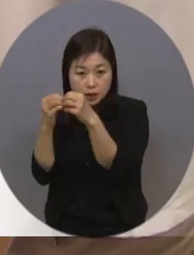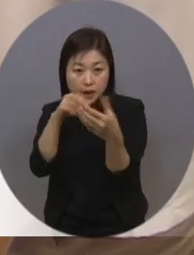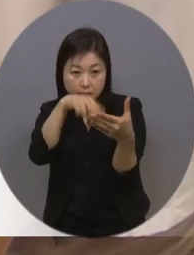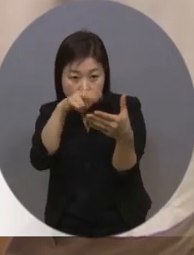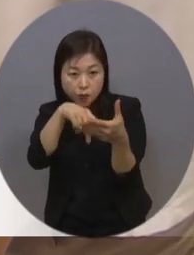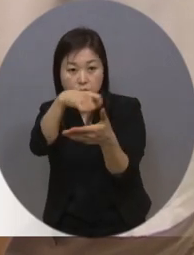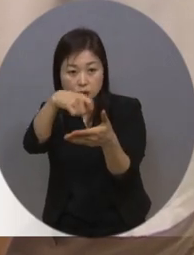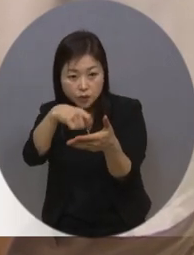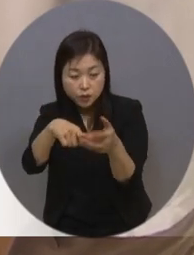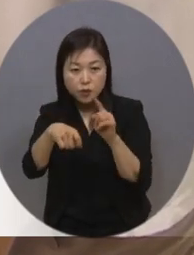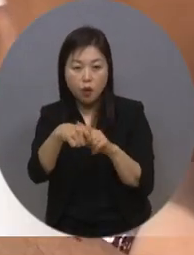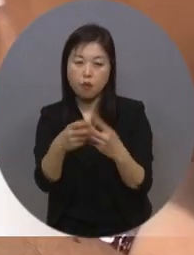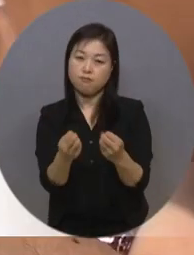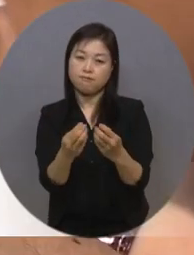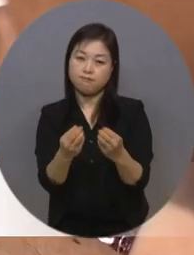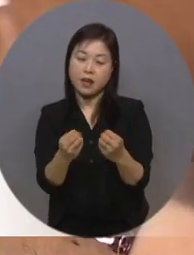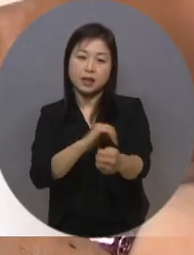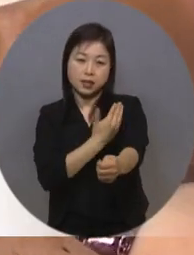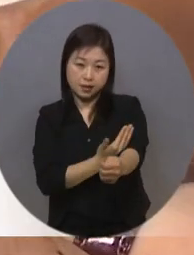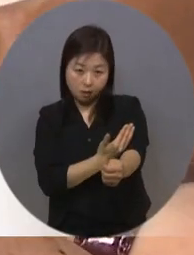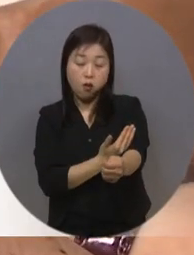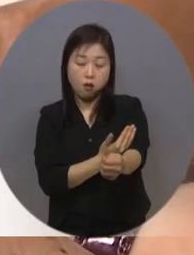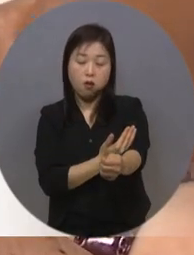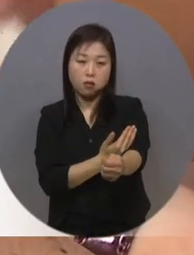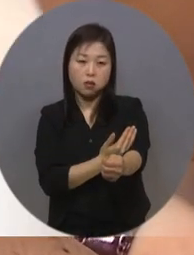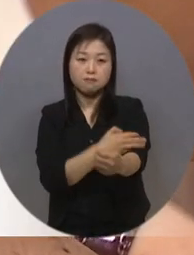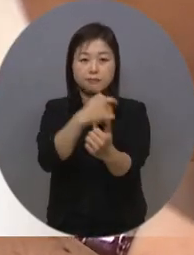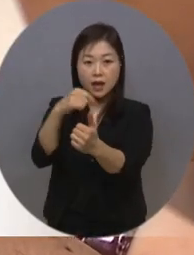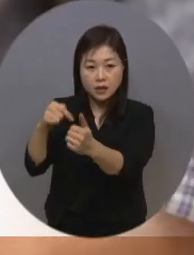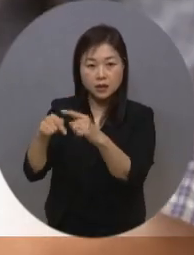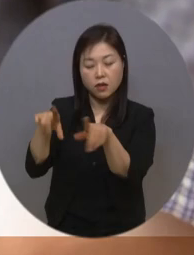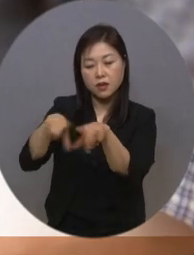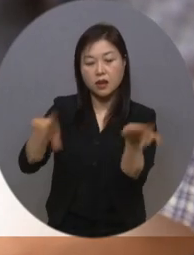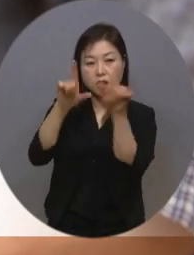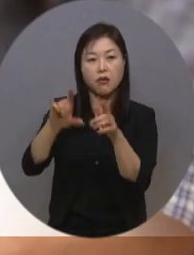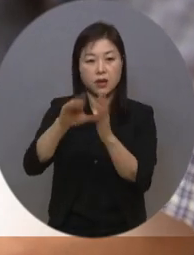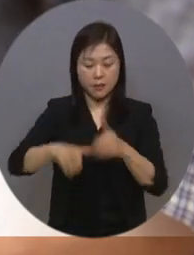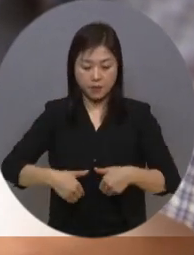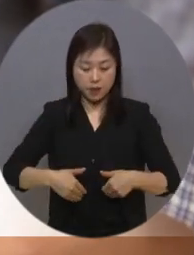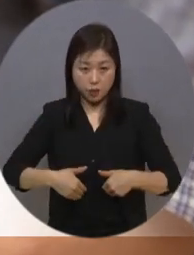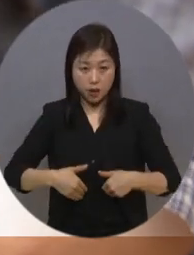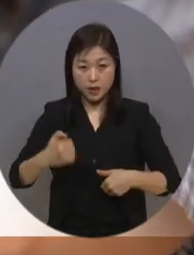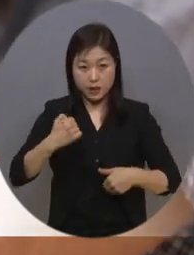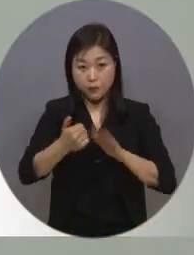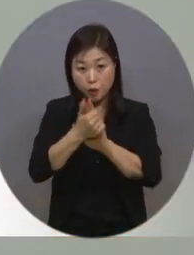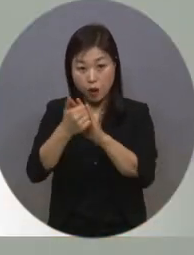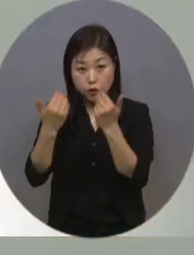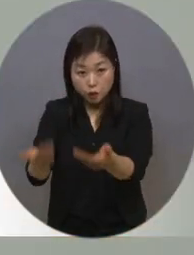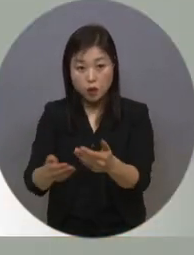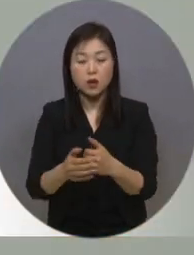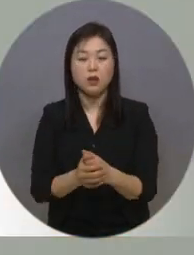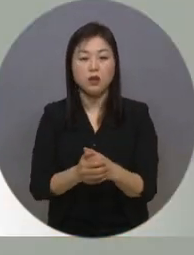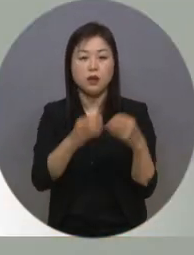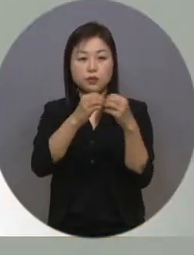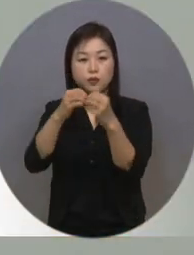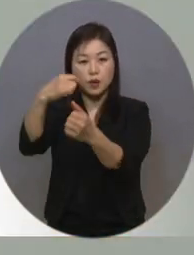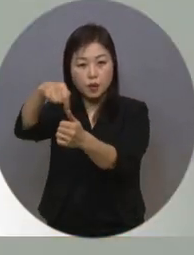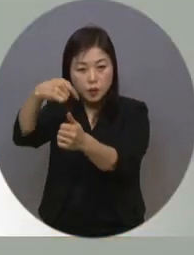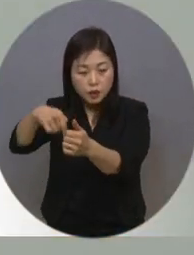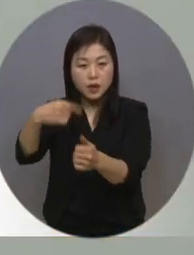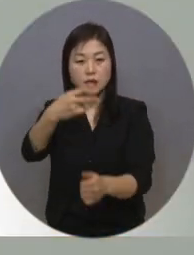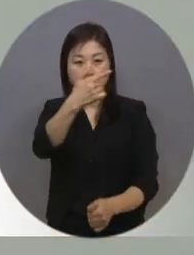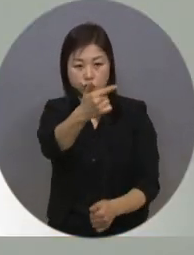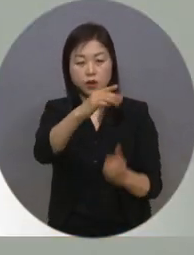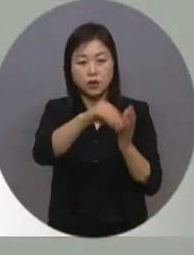쓰고 셈하는 능력을 포함해 일상생활에 필요한 역량을 갖추도록 도와주는 문해교육을